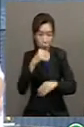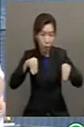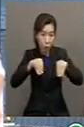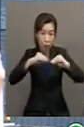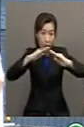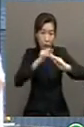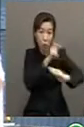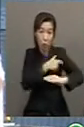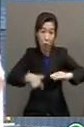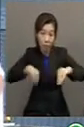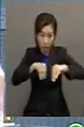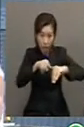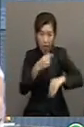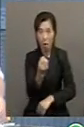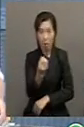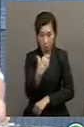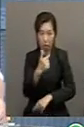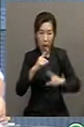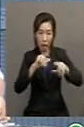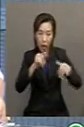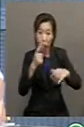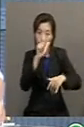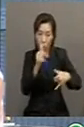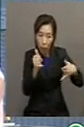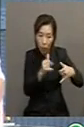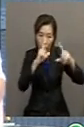วังจันทร์อัปเดตเรื่องราวถ่ายภาพคู่กับคุณลุง